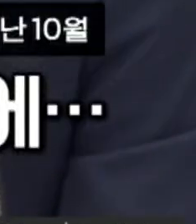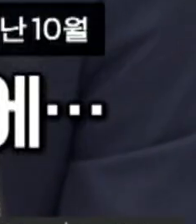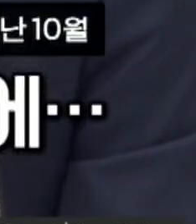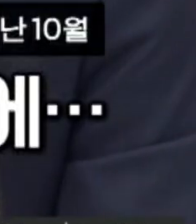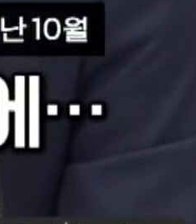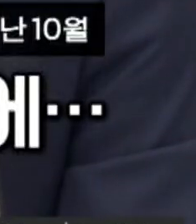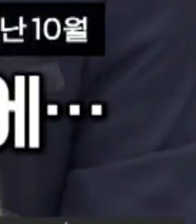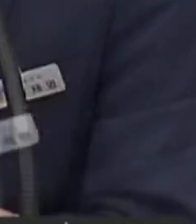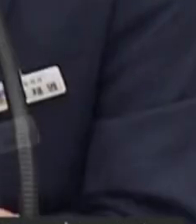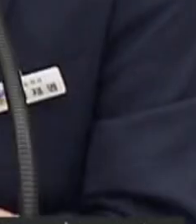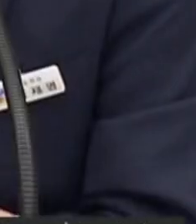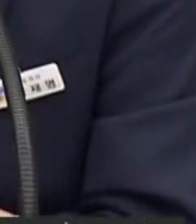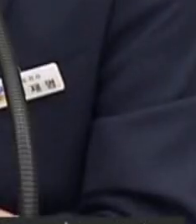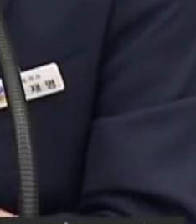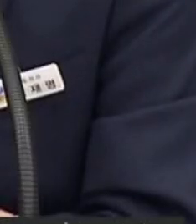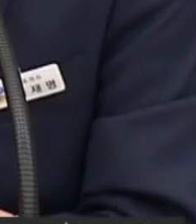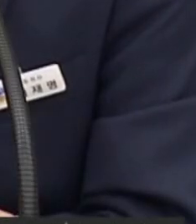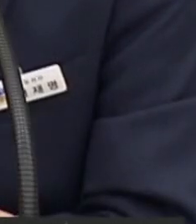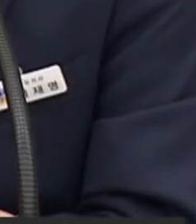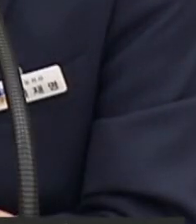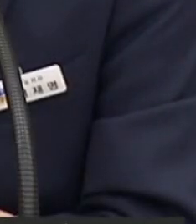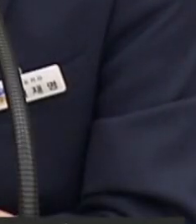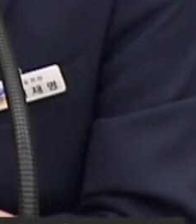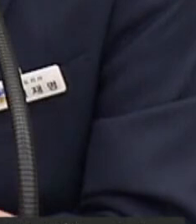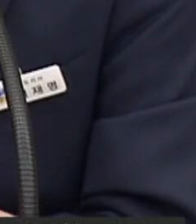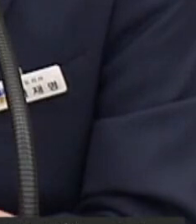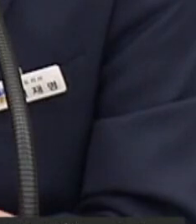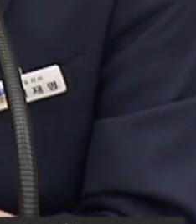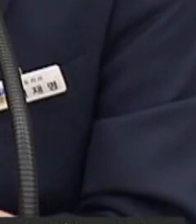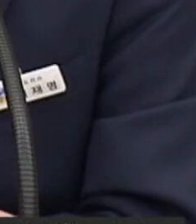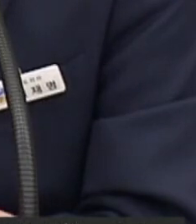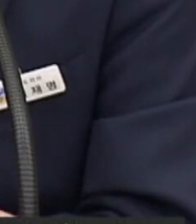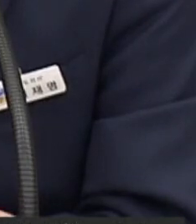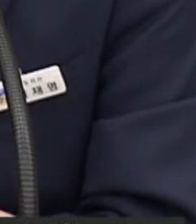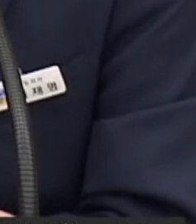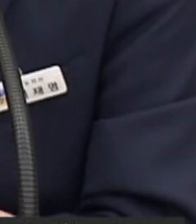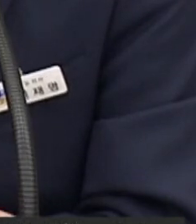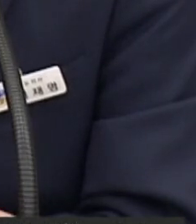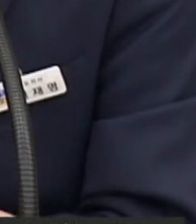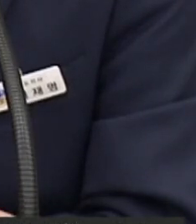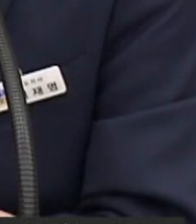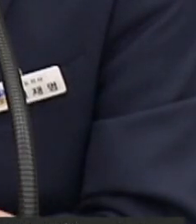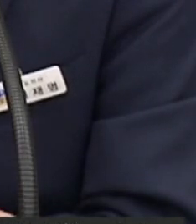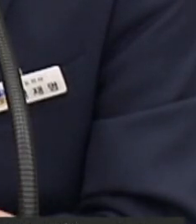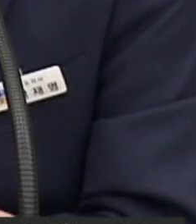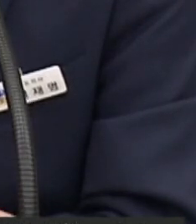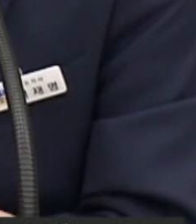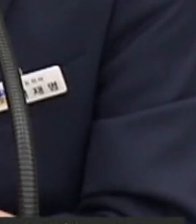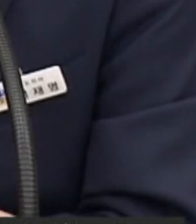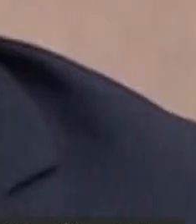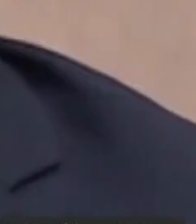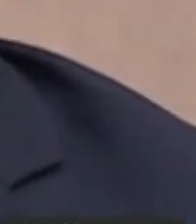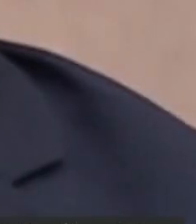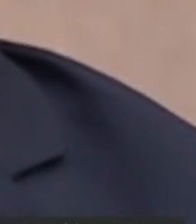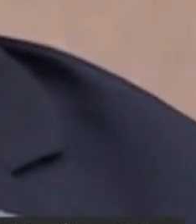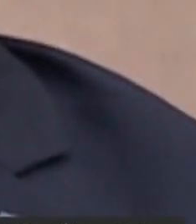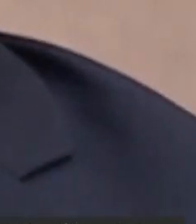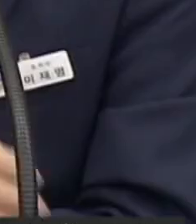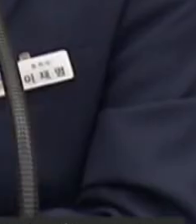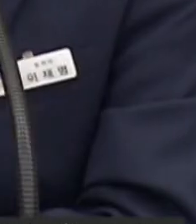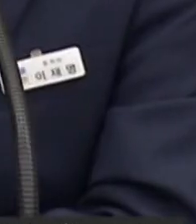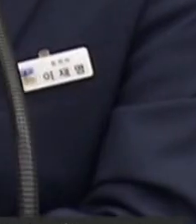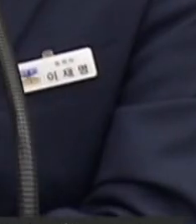자체가 없었기 때문에 다른 누구로부터도 이 전화로 이 당시에 유동규 체포 과정 관련돼서 보고 받은 적 없습니까?